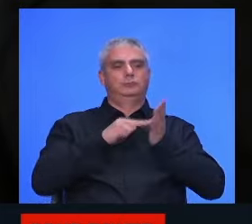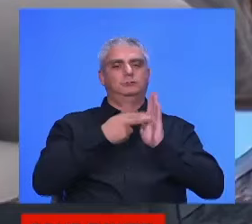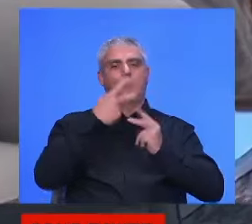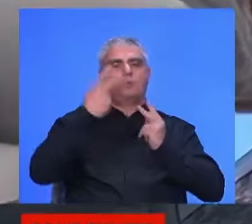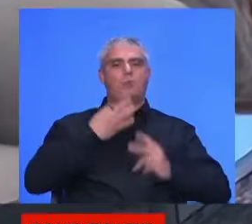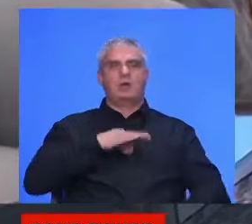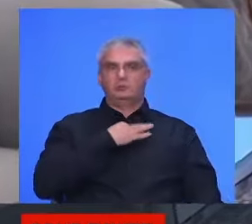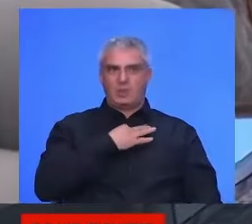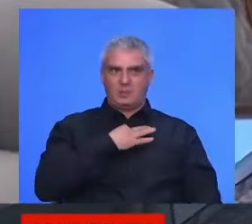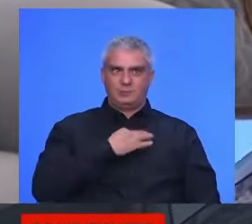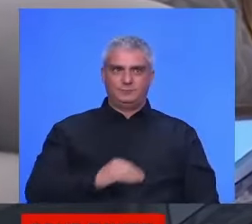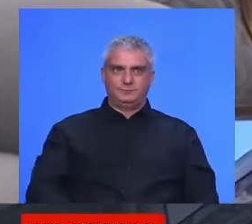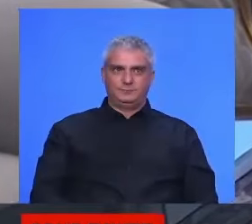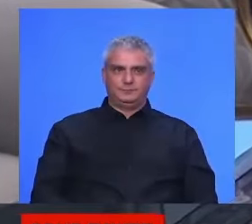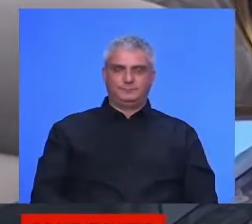הפרויקט.